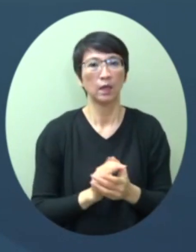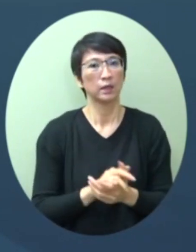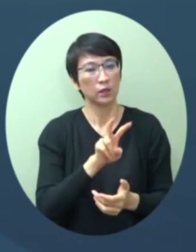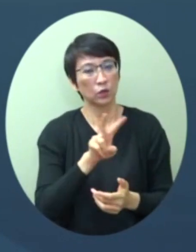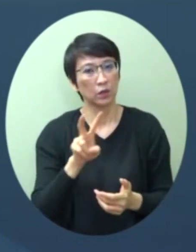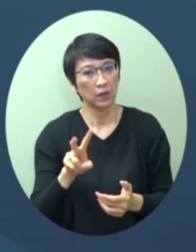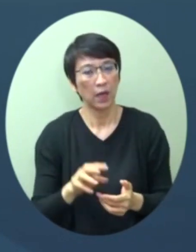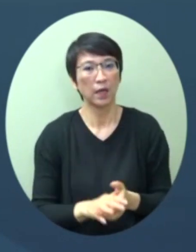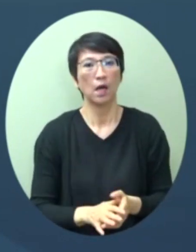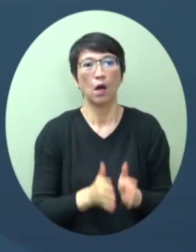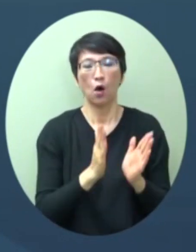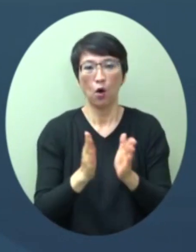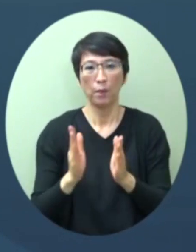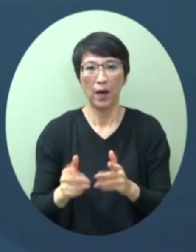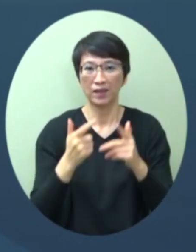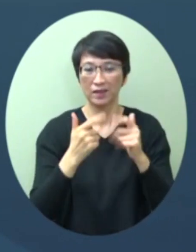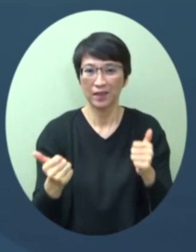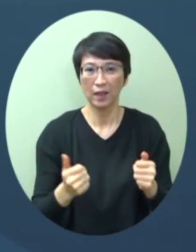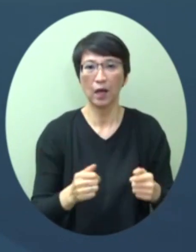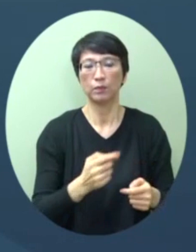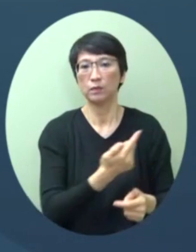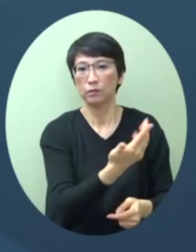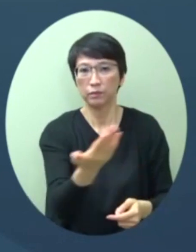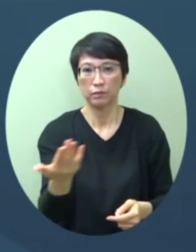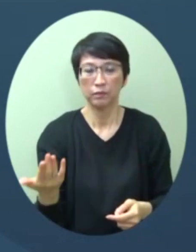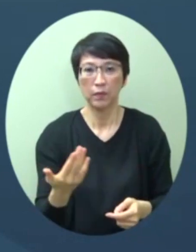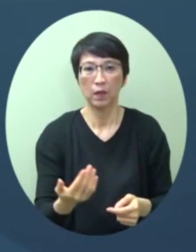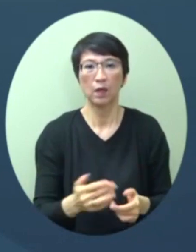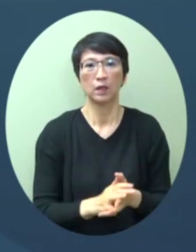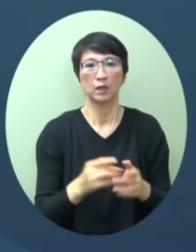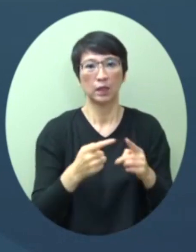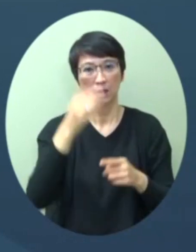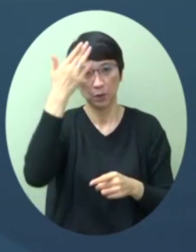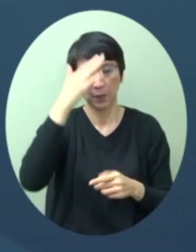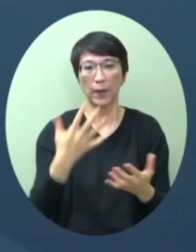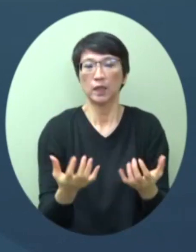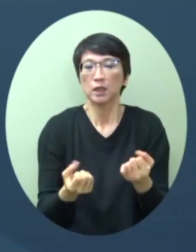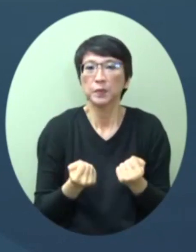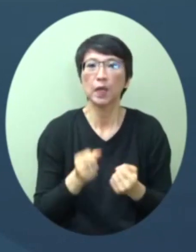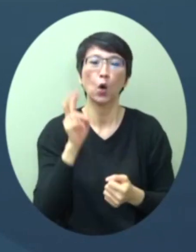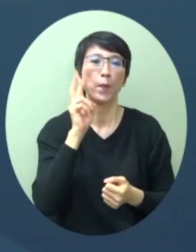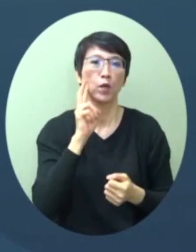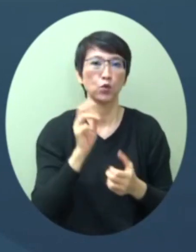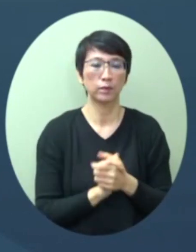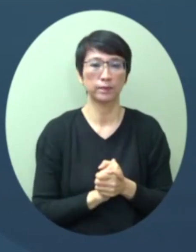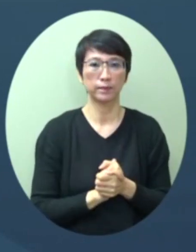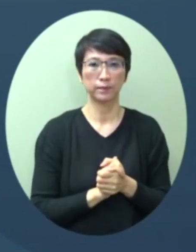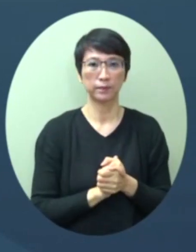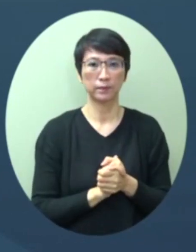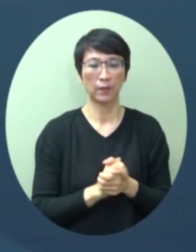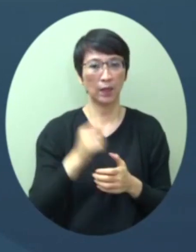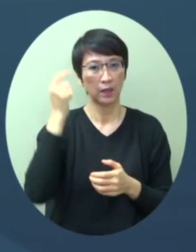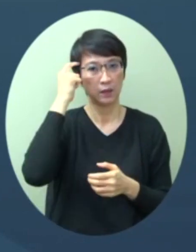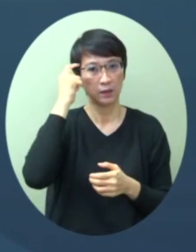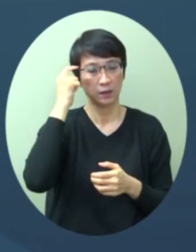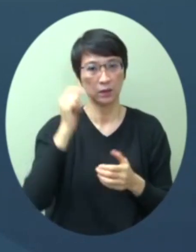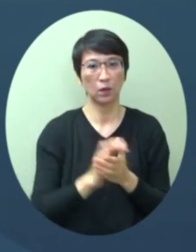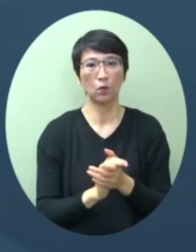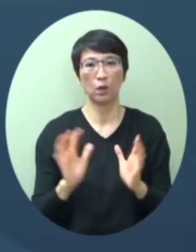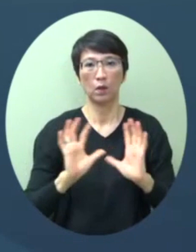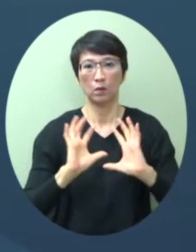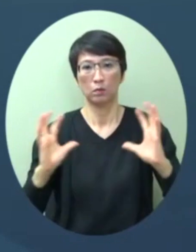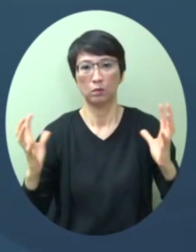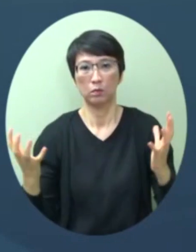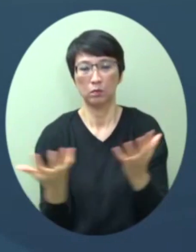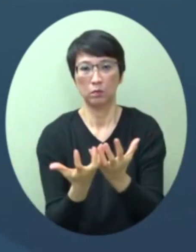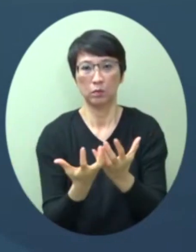希望能够提高市民的接受程度举例来说我们知道围风抢检是